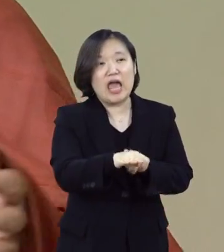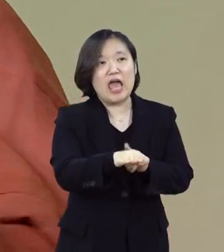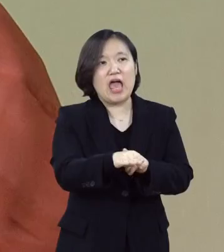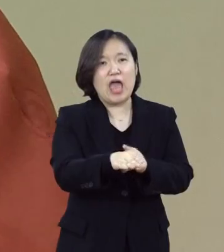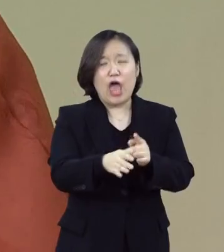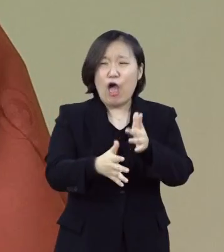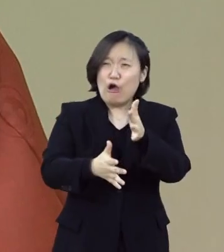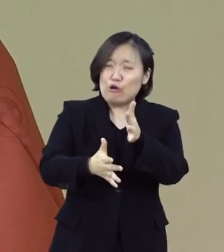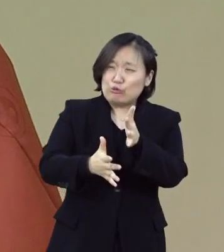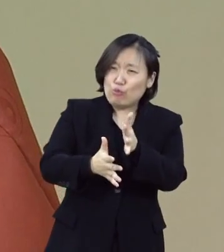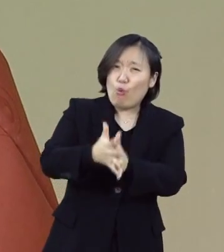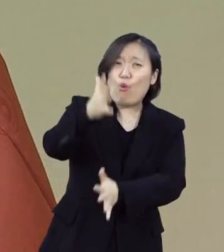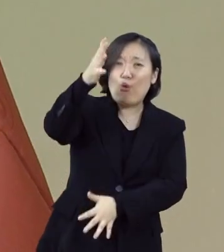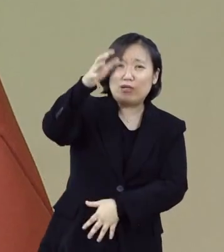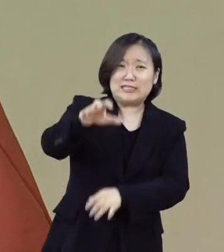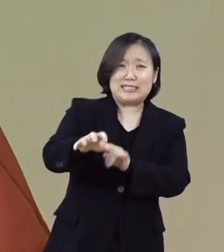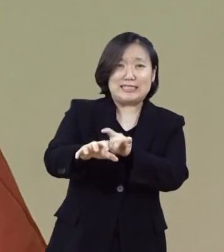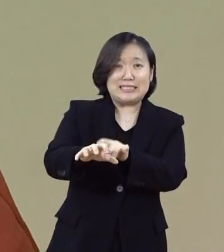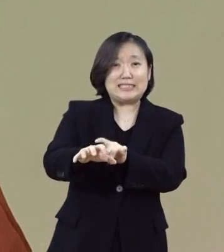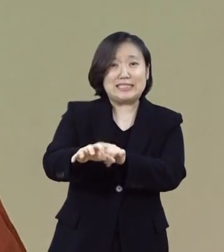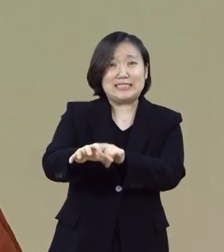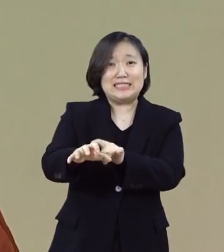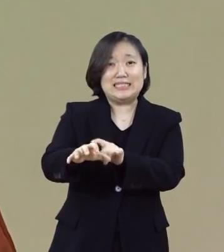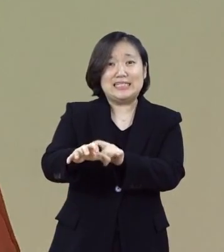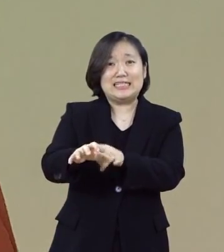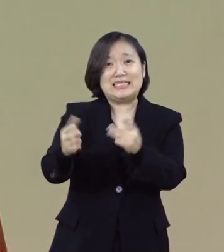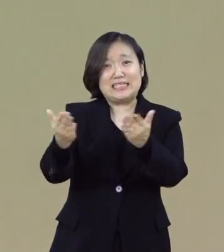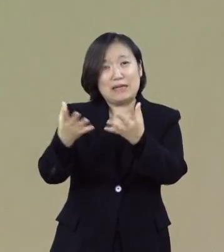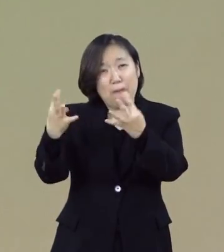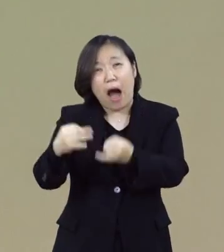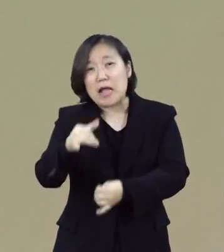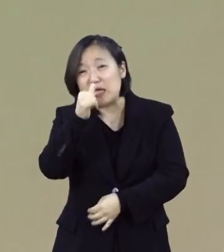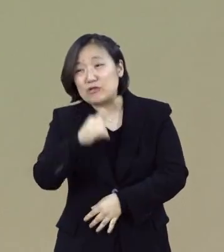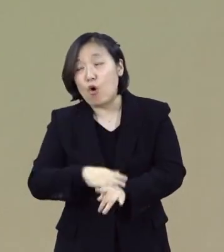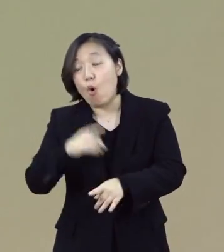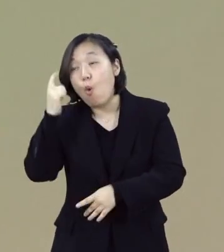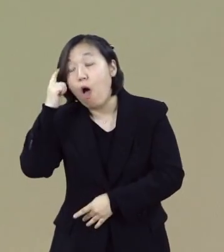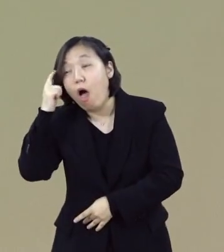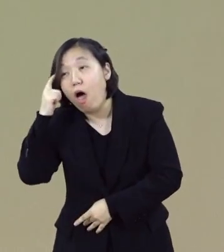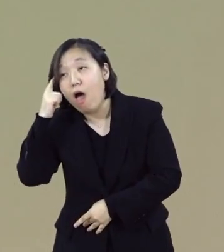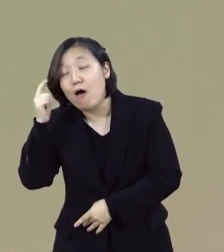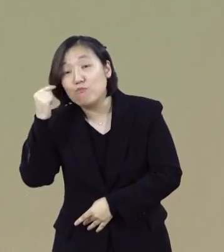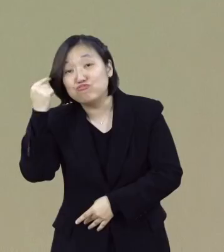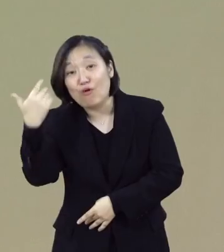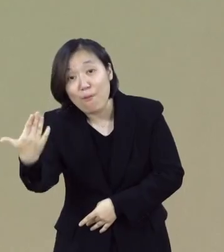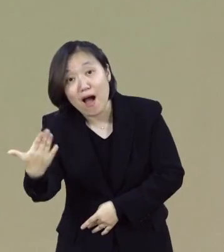마을이 시끌벅적한 겁니다. 왜 그러냐 했더니 한쪽에서는